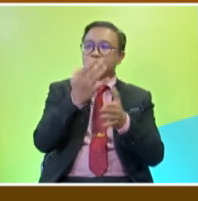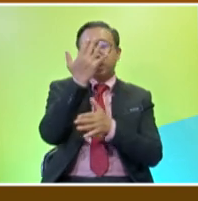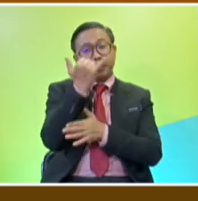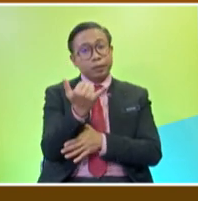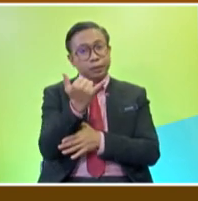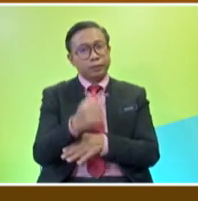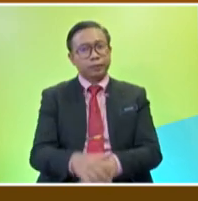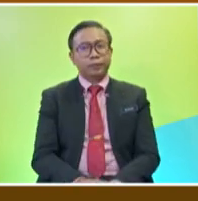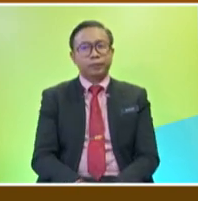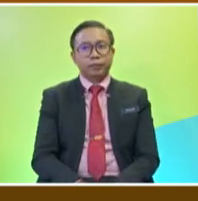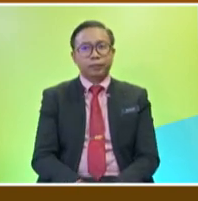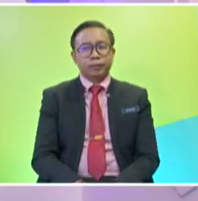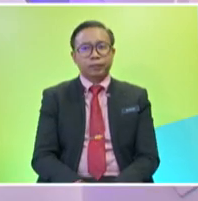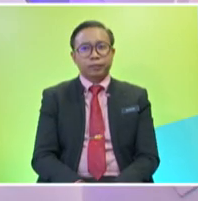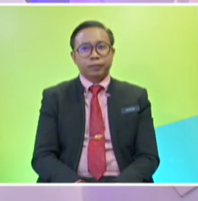jarum